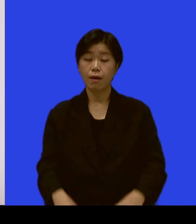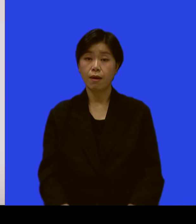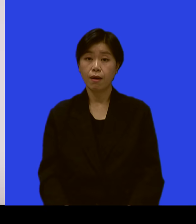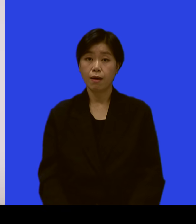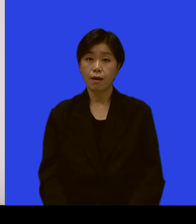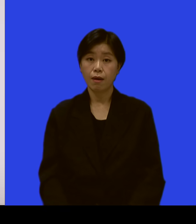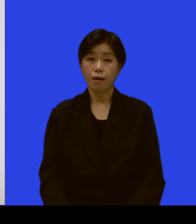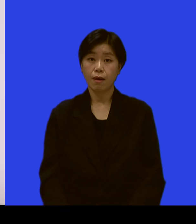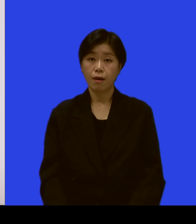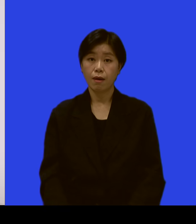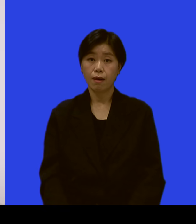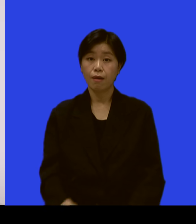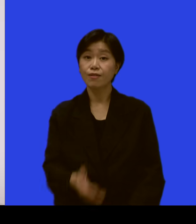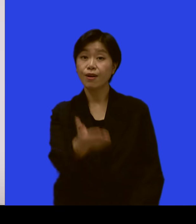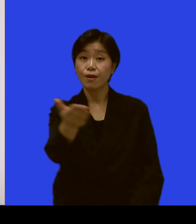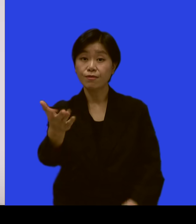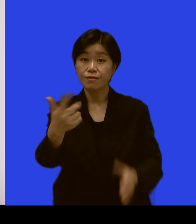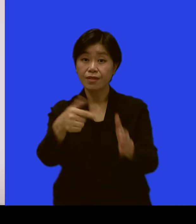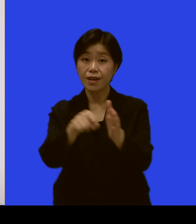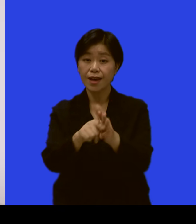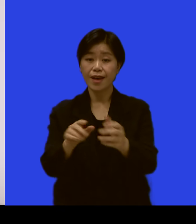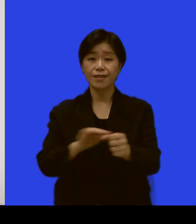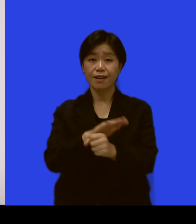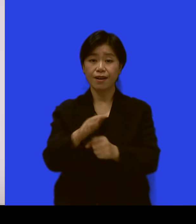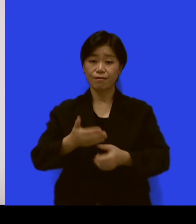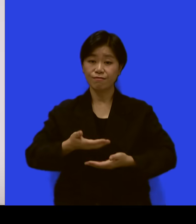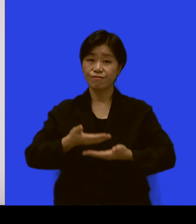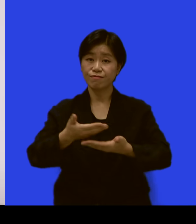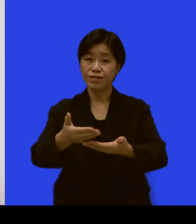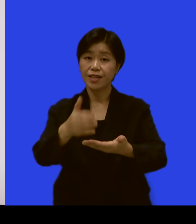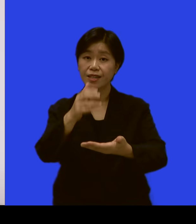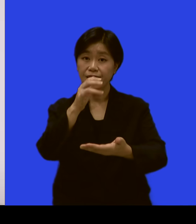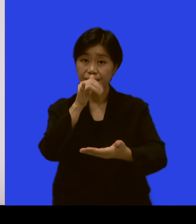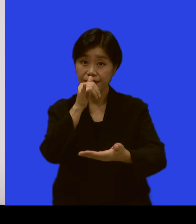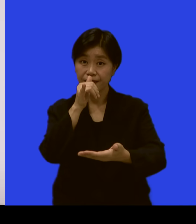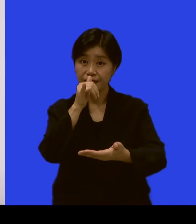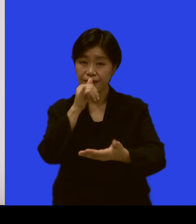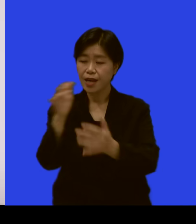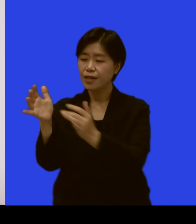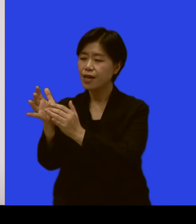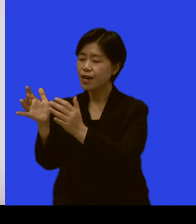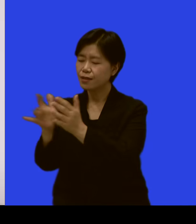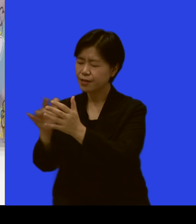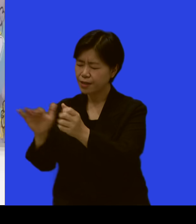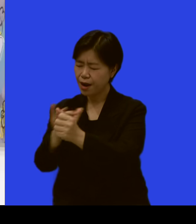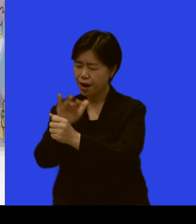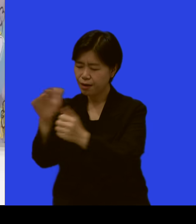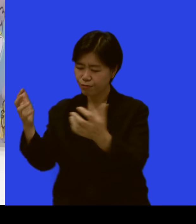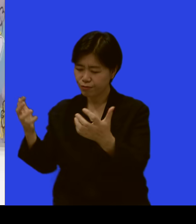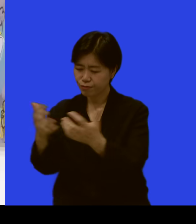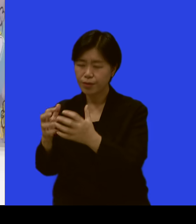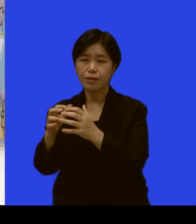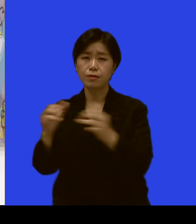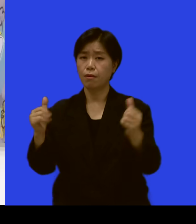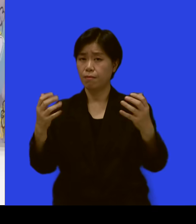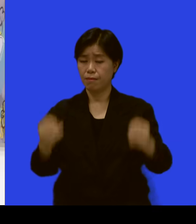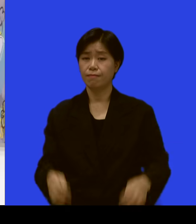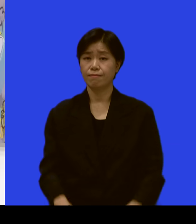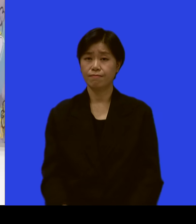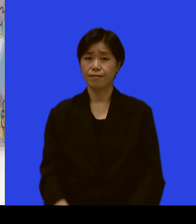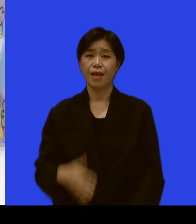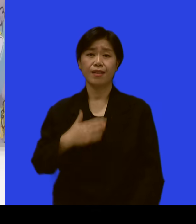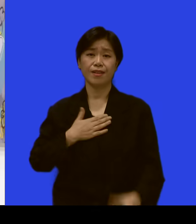여러분에게 사랑을 전해줄 수 있는 그런 마음 뜨거운 예수님 사랑하는 사람들이 있고, 저도 그런